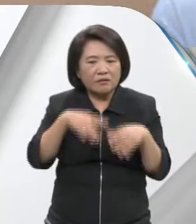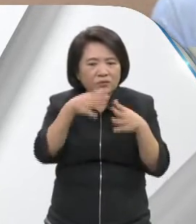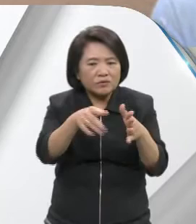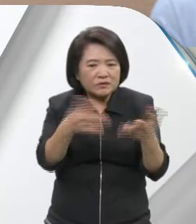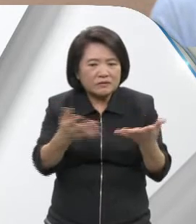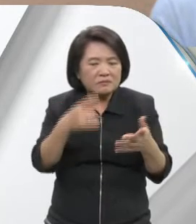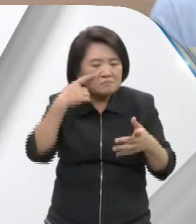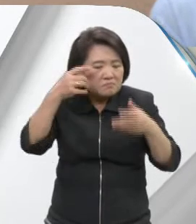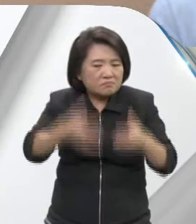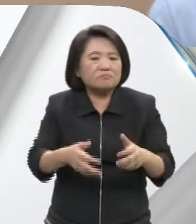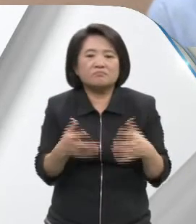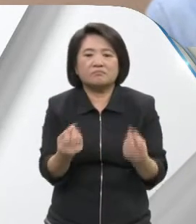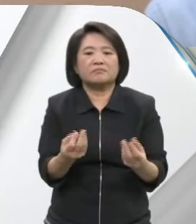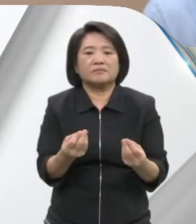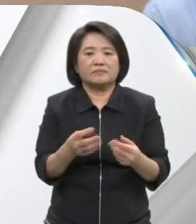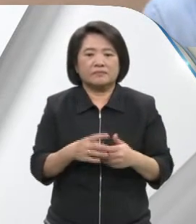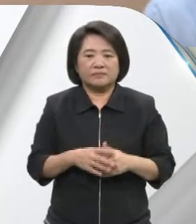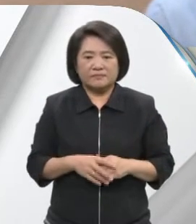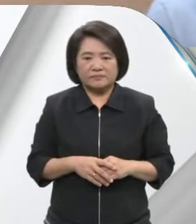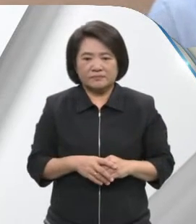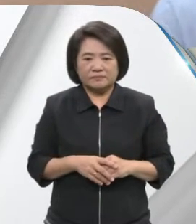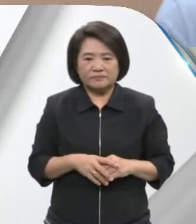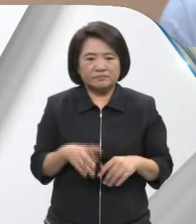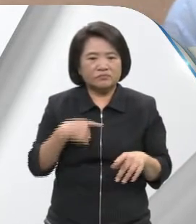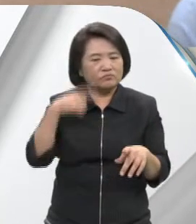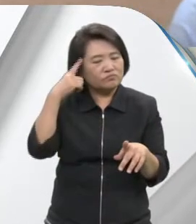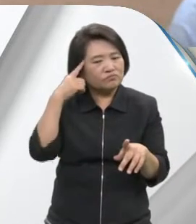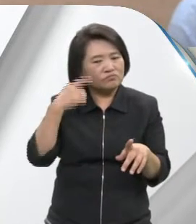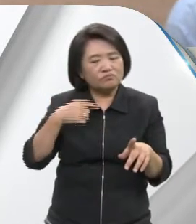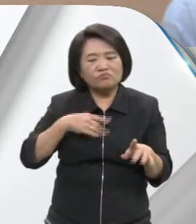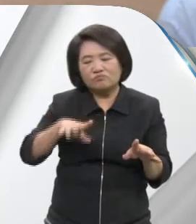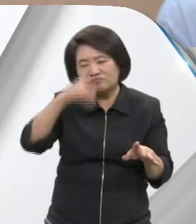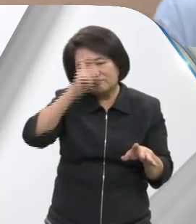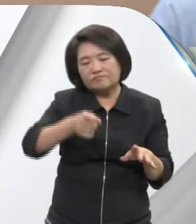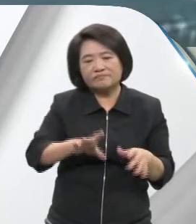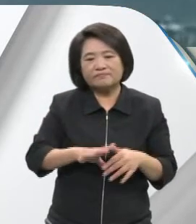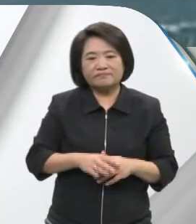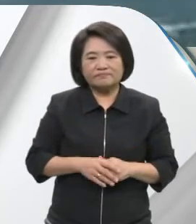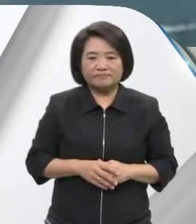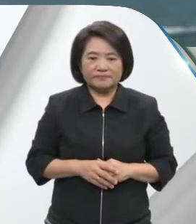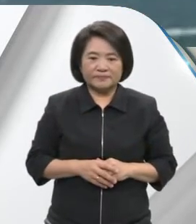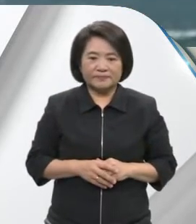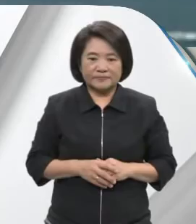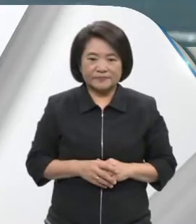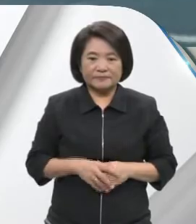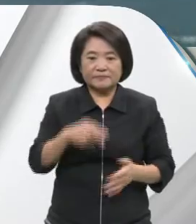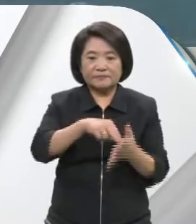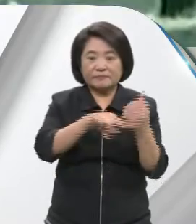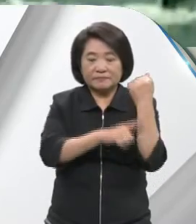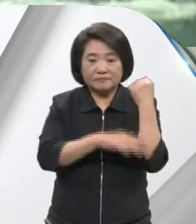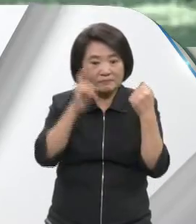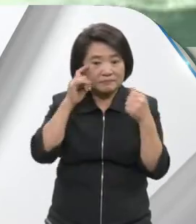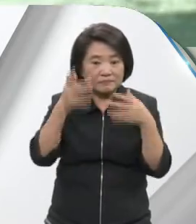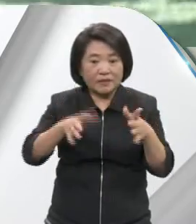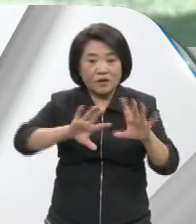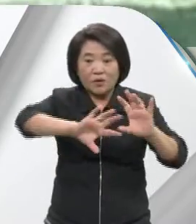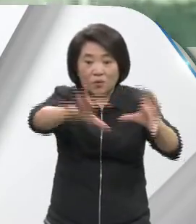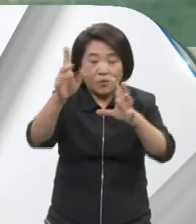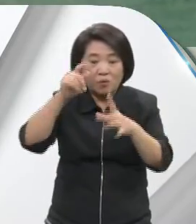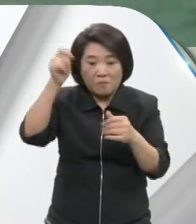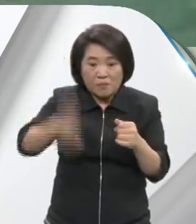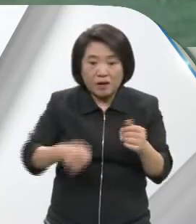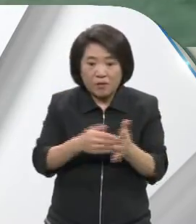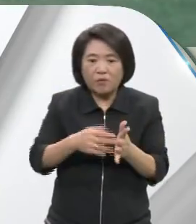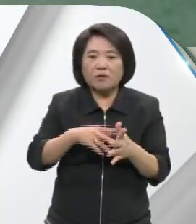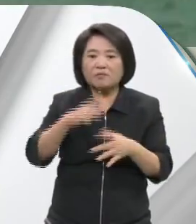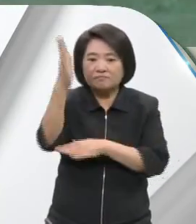个正视这个事实，我们觉得非常的失望。 另外，因为面对国际抢财结果，政府应